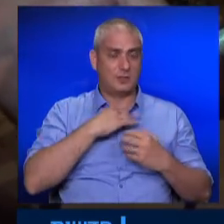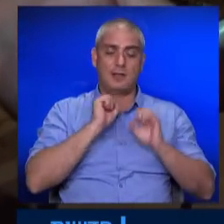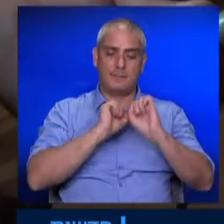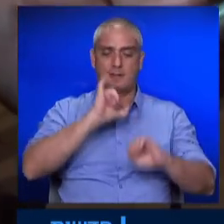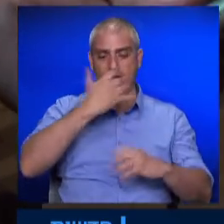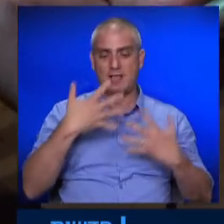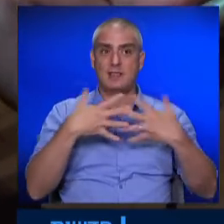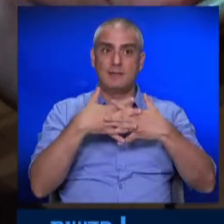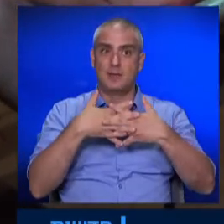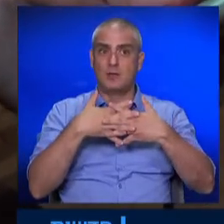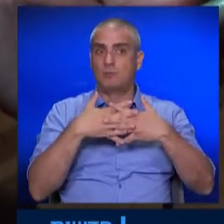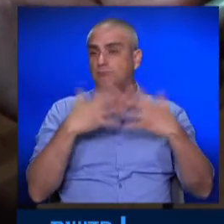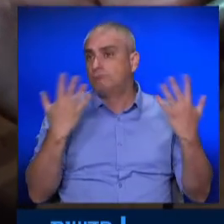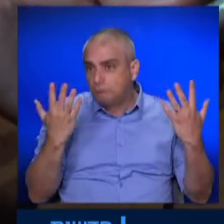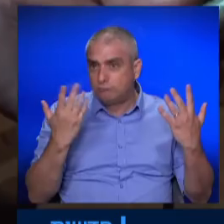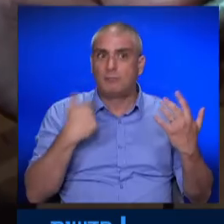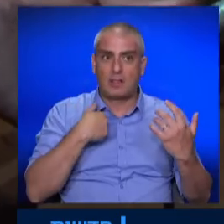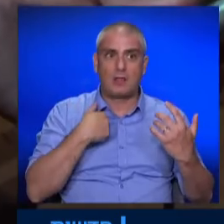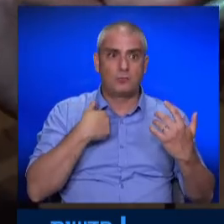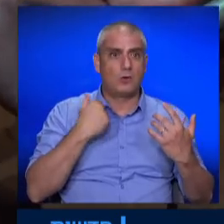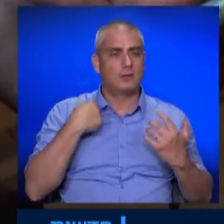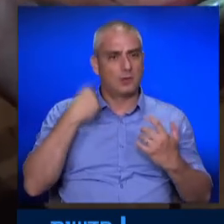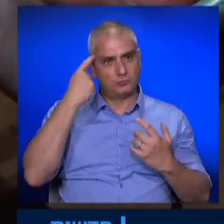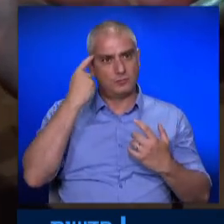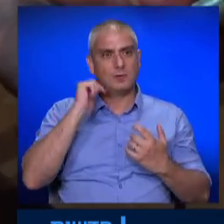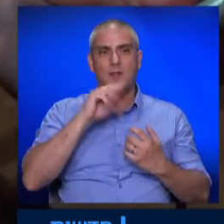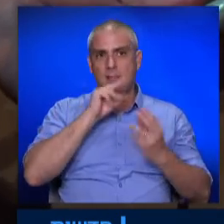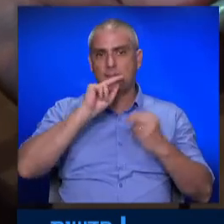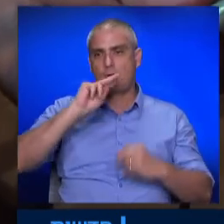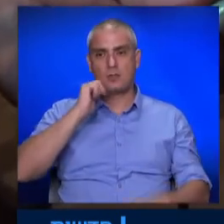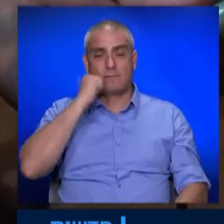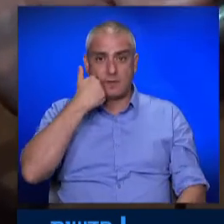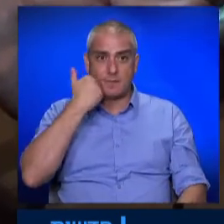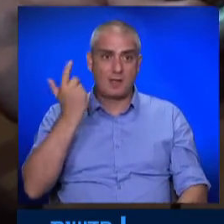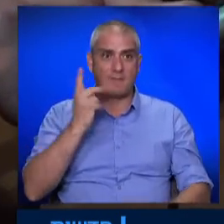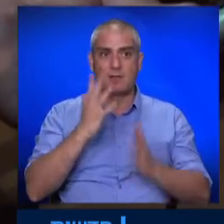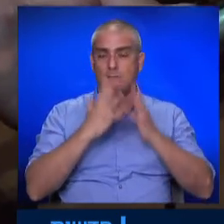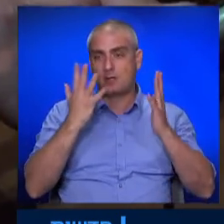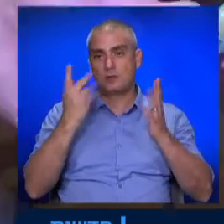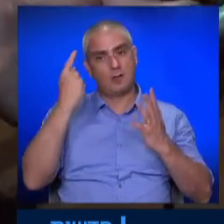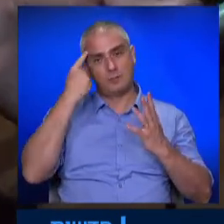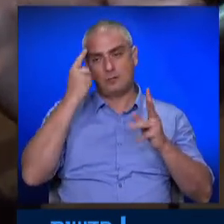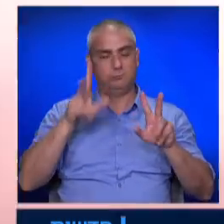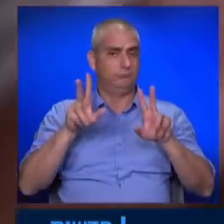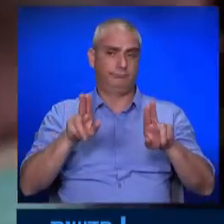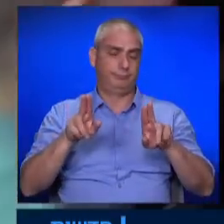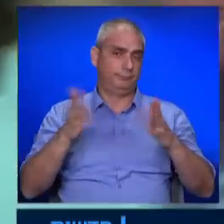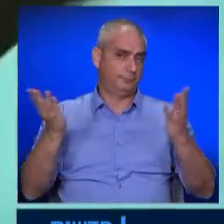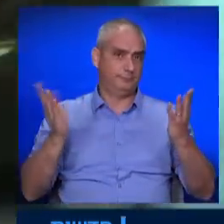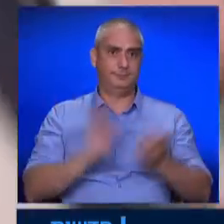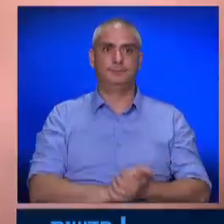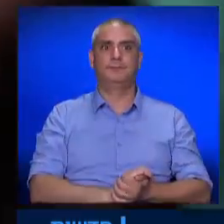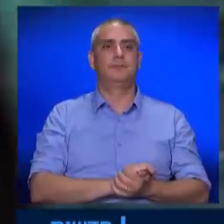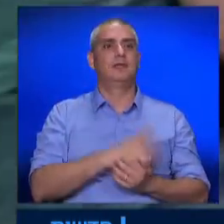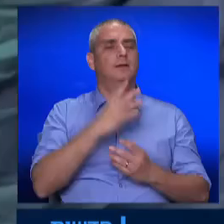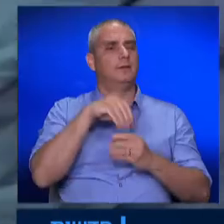בתמיכה באיחוד. אנחנו עוד, אני מניחה שבטח נדבר שוב מחר, אבל בגדול אלה העמדות. גורמים